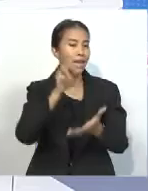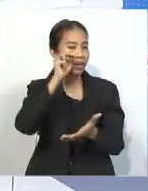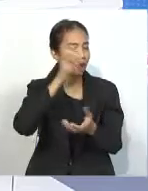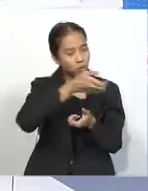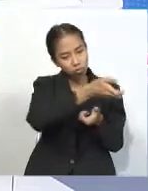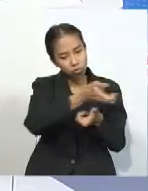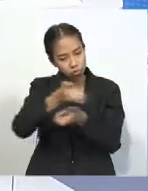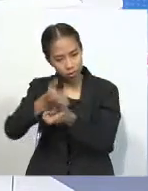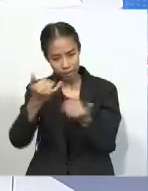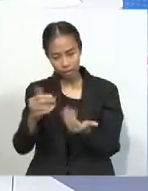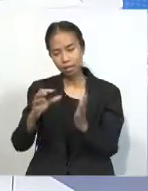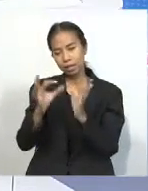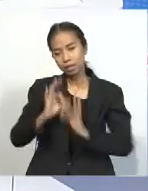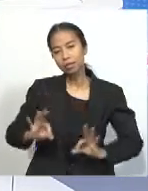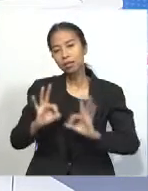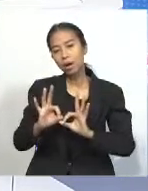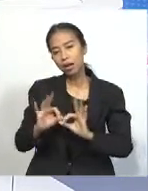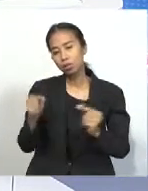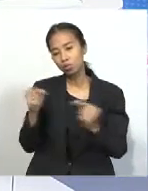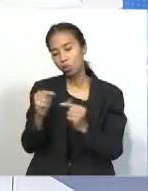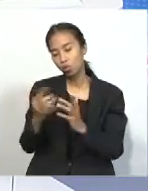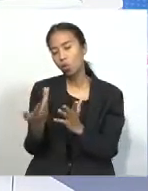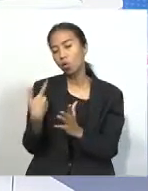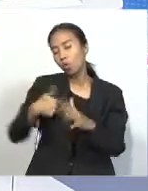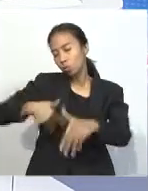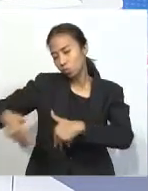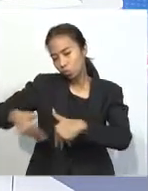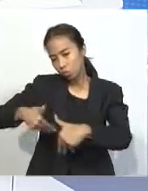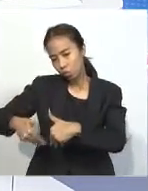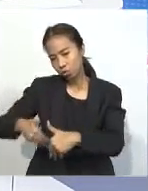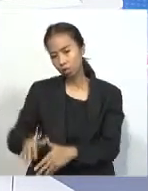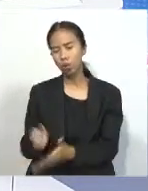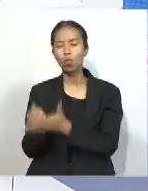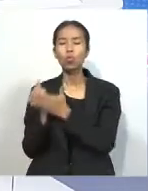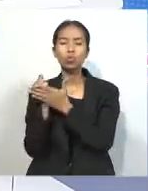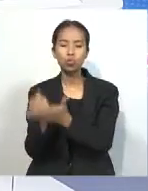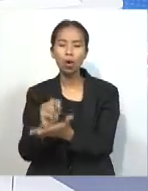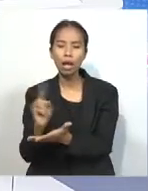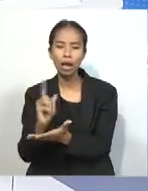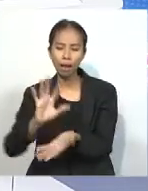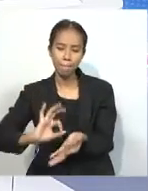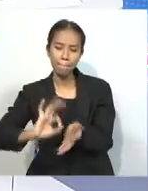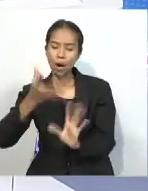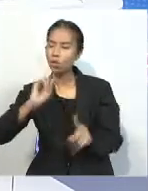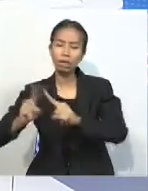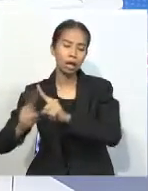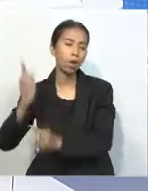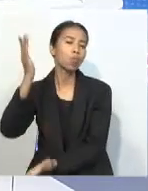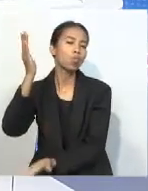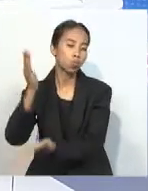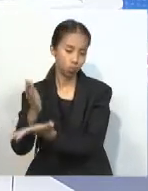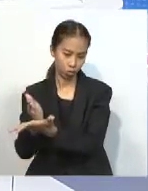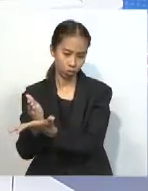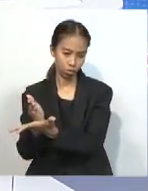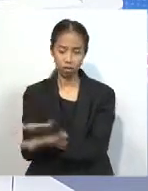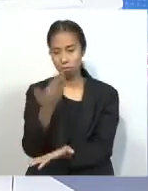ขอความร่วมมือประชาชนโดยเฉพาะจังหวัดปริมณฑลรอบกรุงเทพงดการเผาในที่โล่งไปก่อนตอนนี้ขอความร่วมมืองดเลยนะคะเพรา